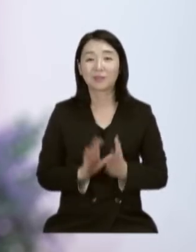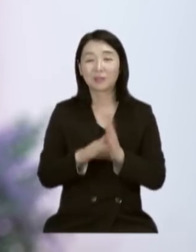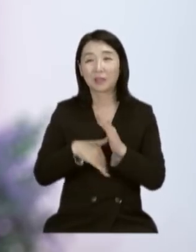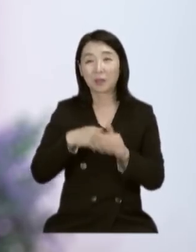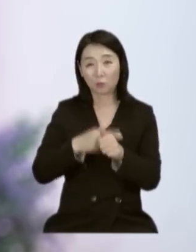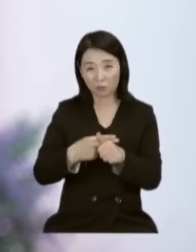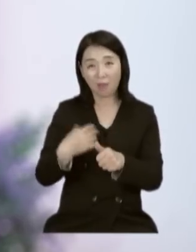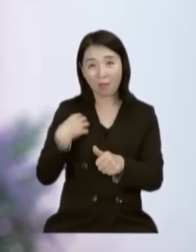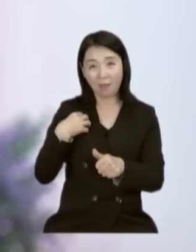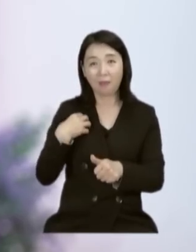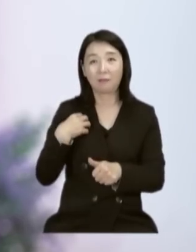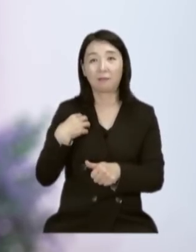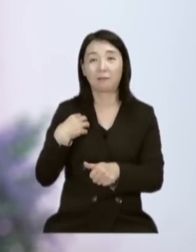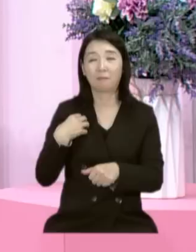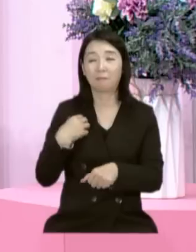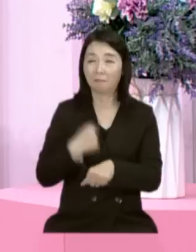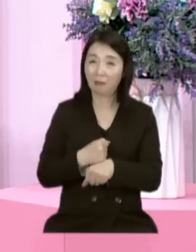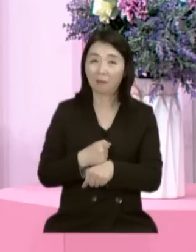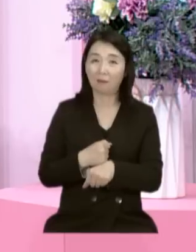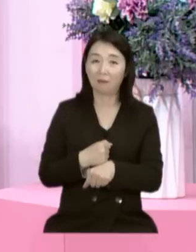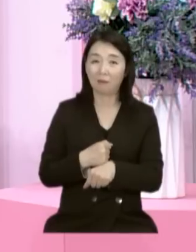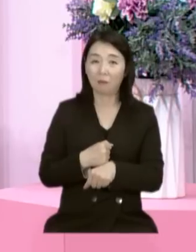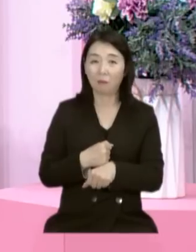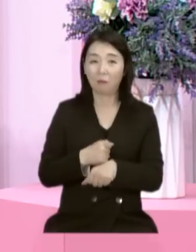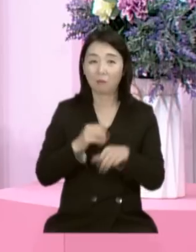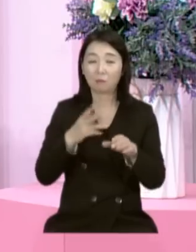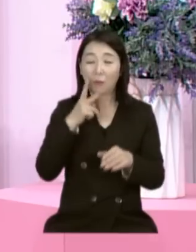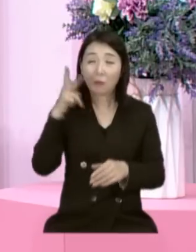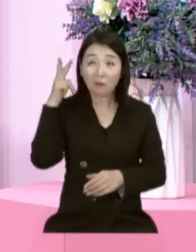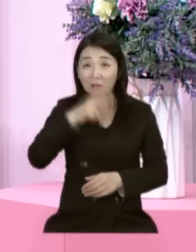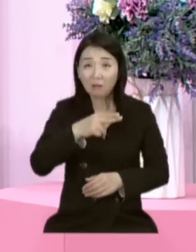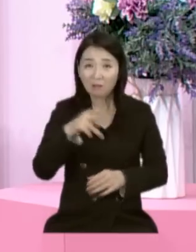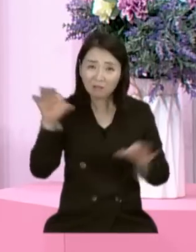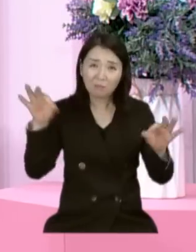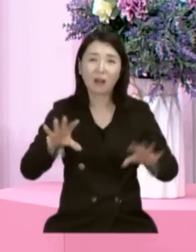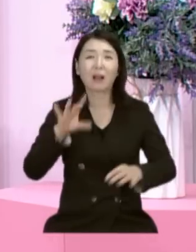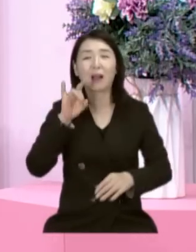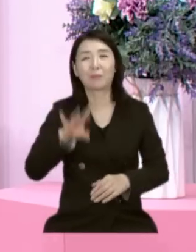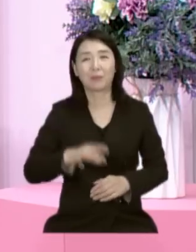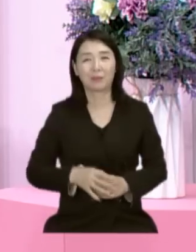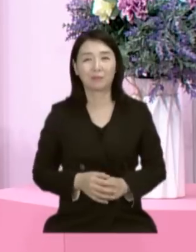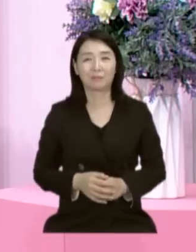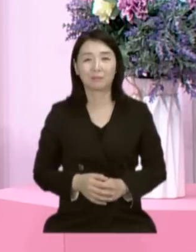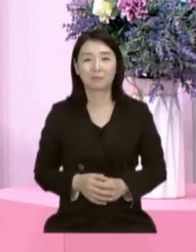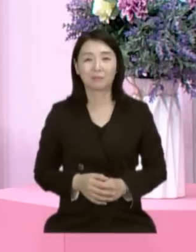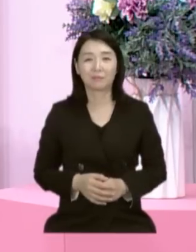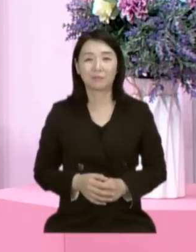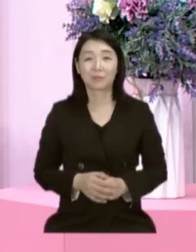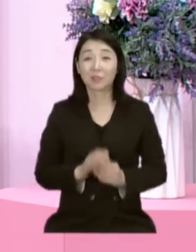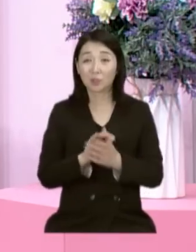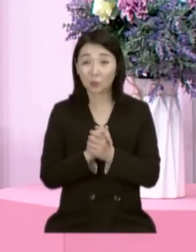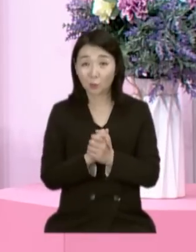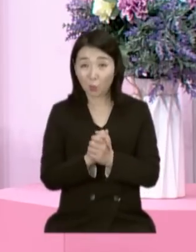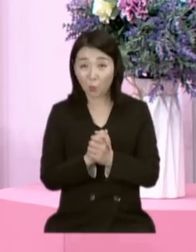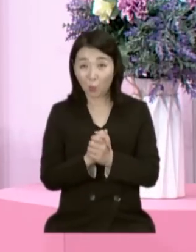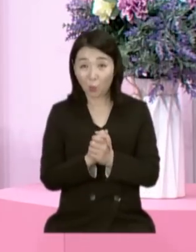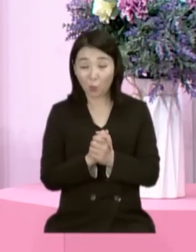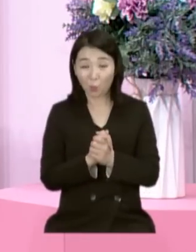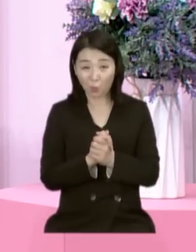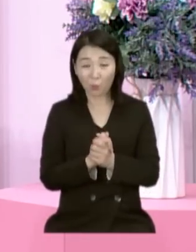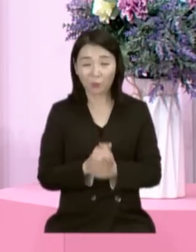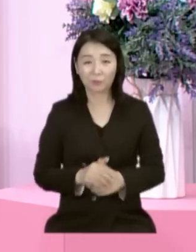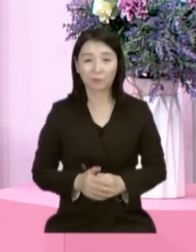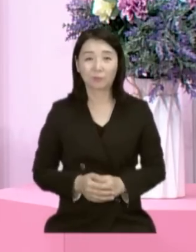제가 교사 하겠습니다. 근데 당장 담배가 끊어지나요? 그렇죠. 근데 그 기도를 나중에